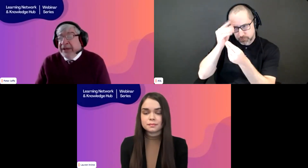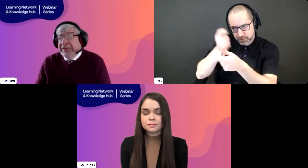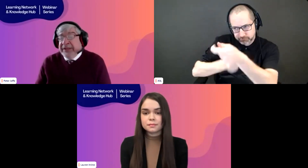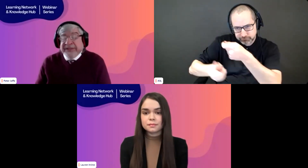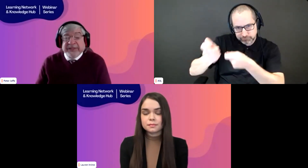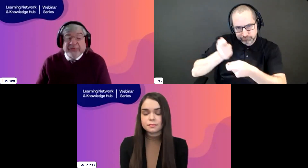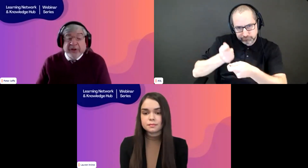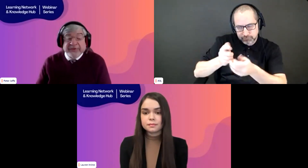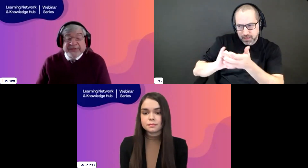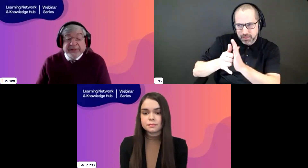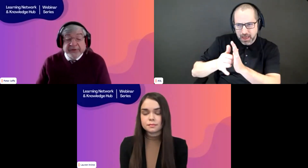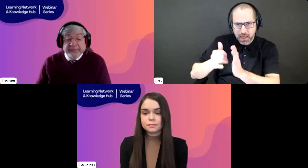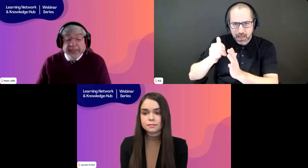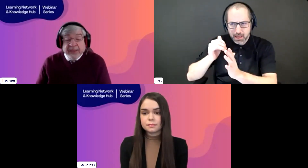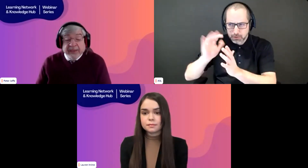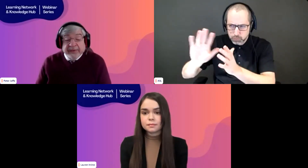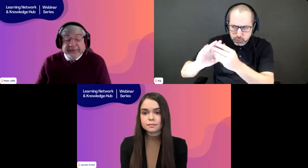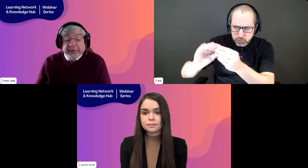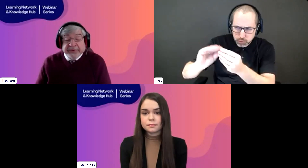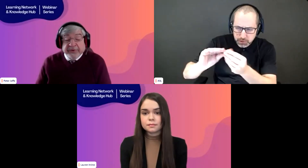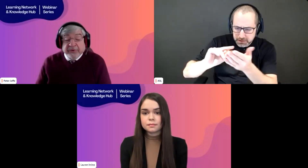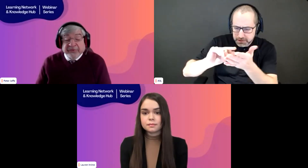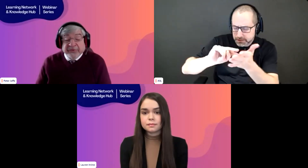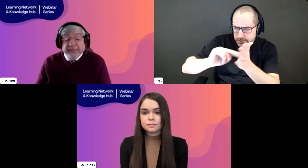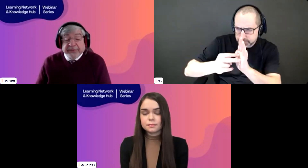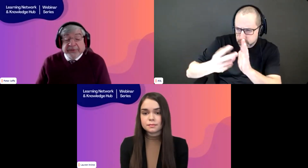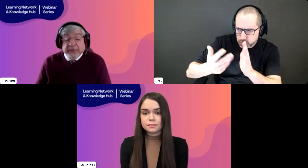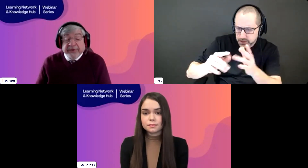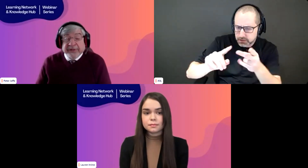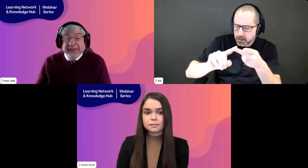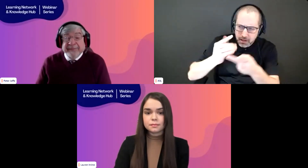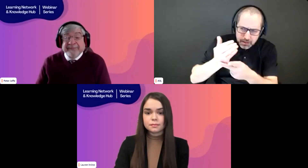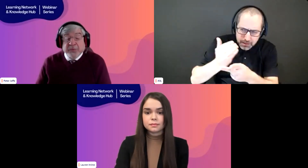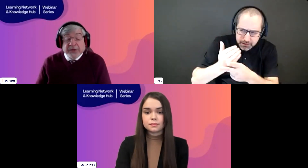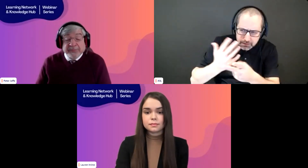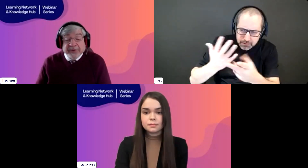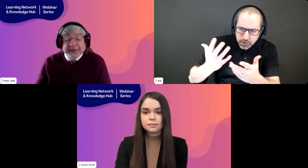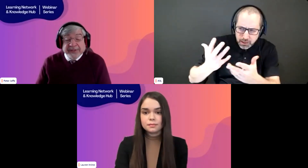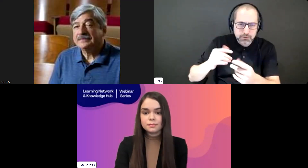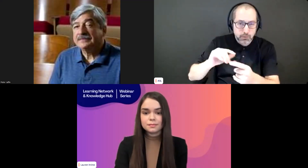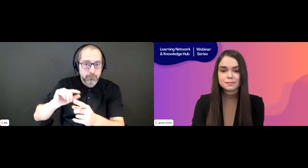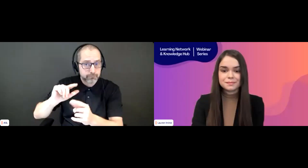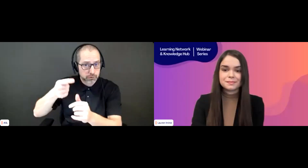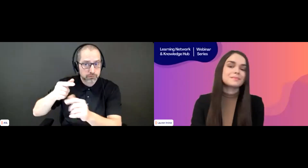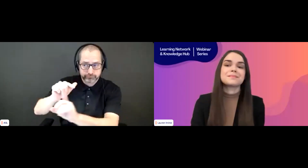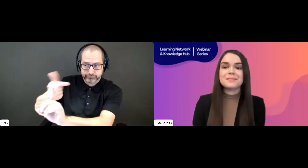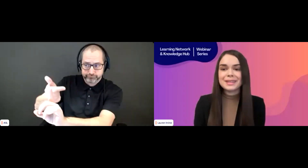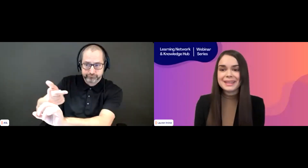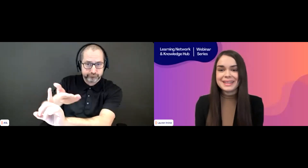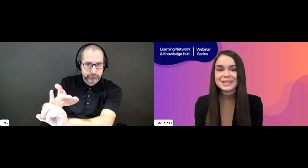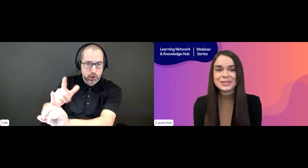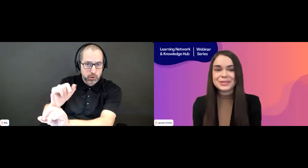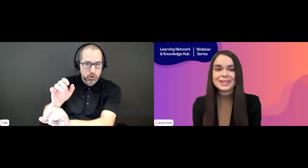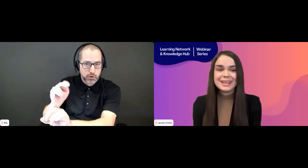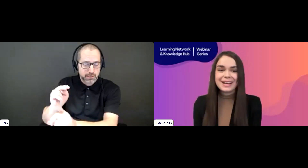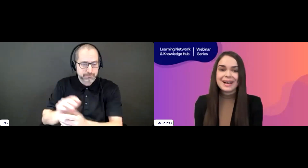le sens de ces expériences et nous permettront d'en tirer des leçons alors je commence par le ring bienvenue